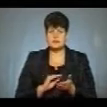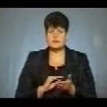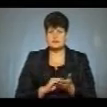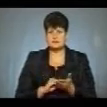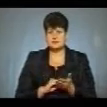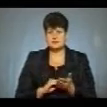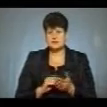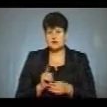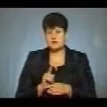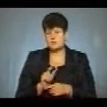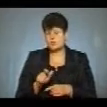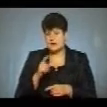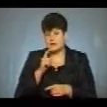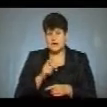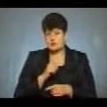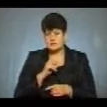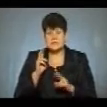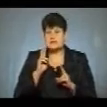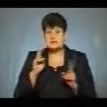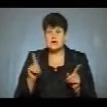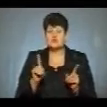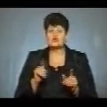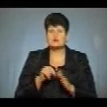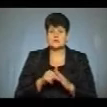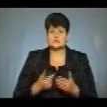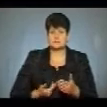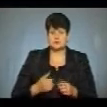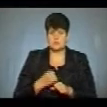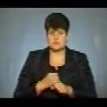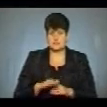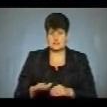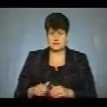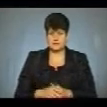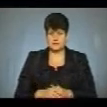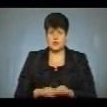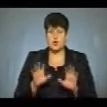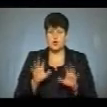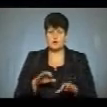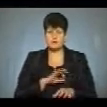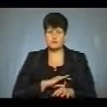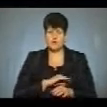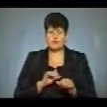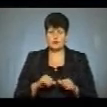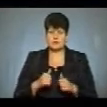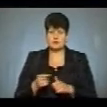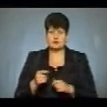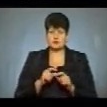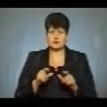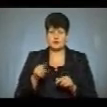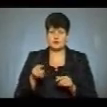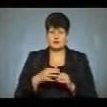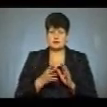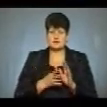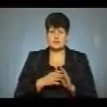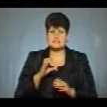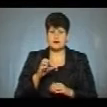норми, напевно, люди, які не розуміють і не знають, що таке вживо працювати з дітьми. Голова профспілкового комітету Тернопільської школи номер 19 Сергій